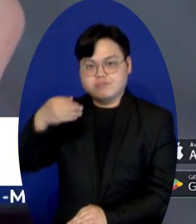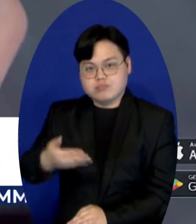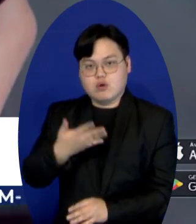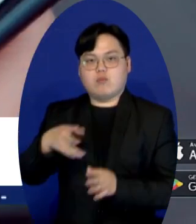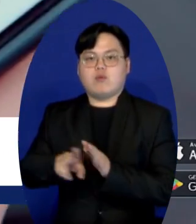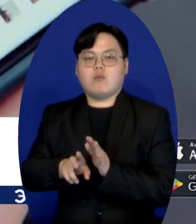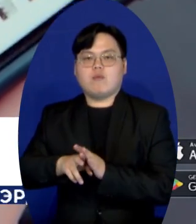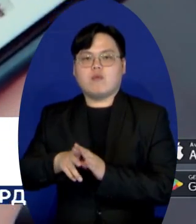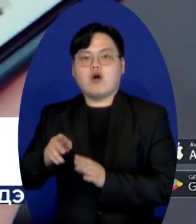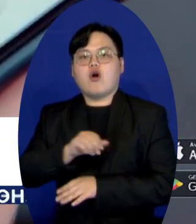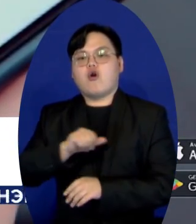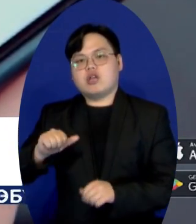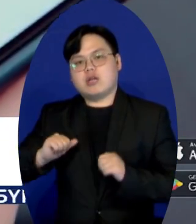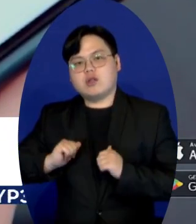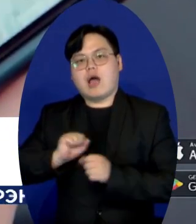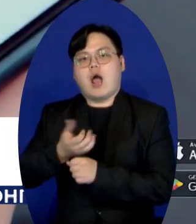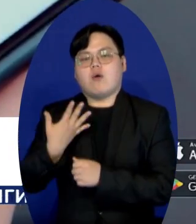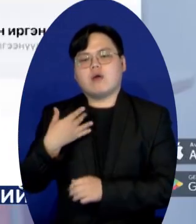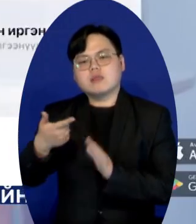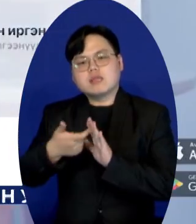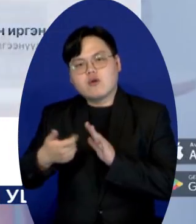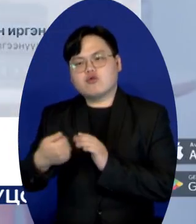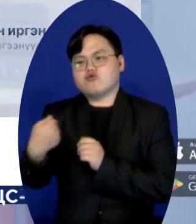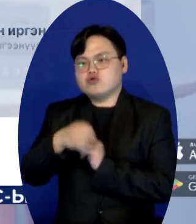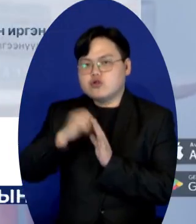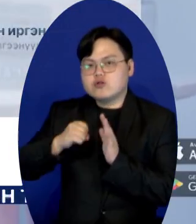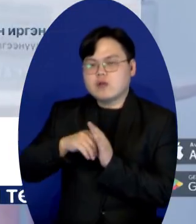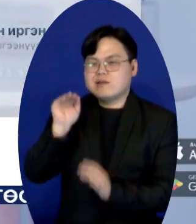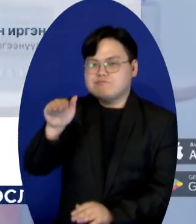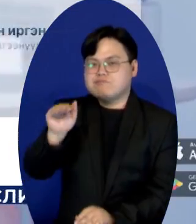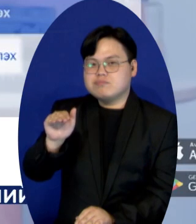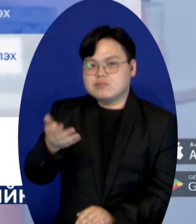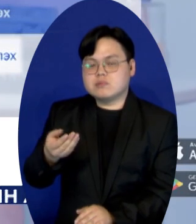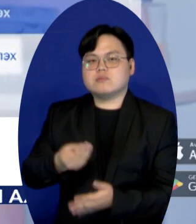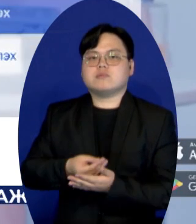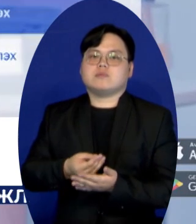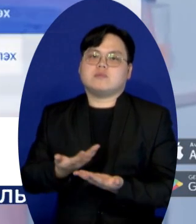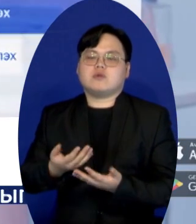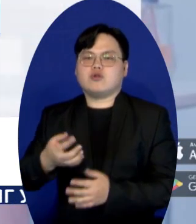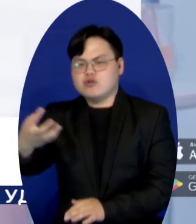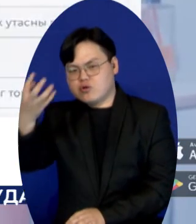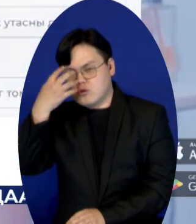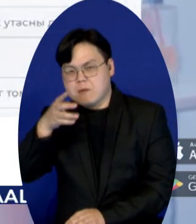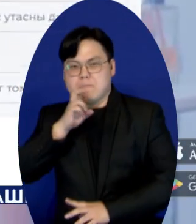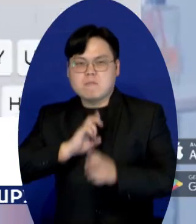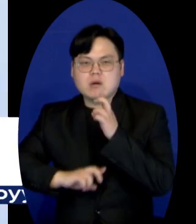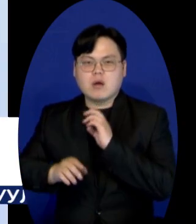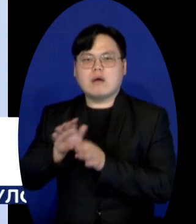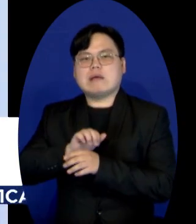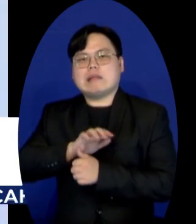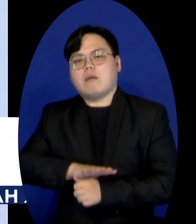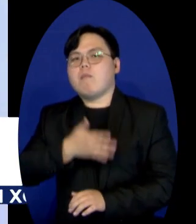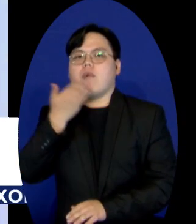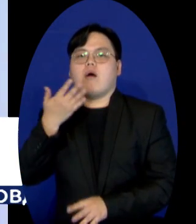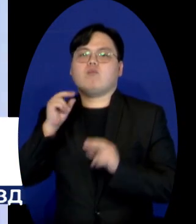иргэний үүргээ биелүүлж татвараа төлөөрэй гэж цахим шуудан сануулна. Ингэснээр өлөг болсон сэдв төрийн хүнд суртлыг халж чадах юм а.